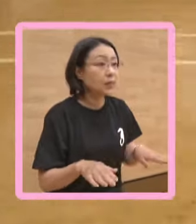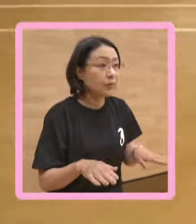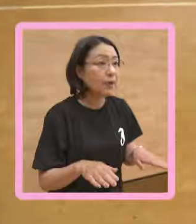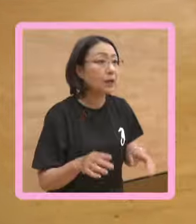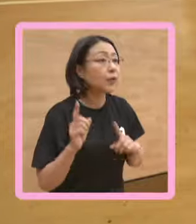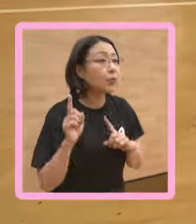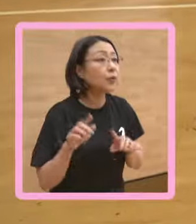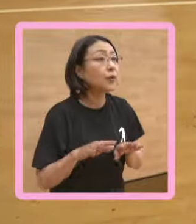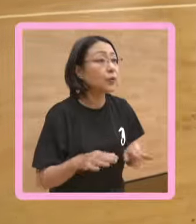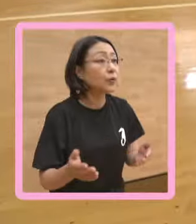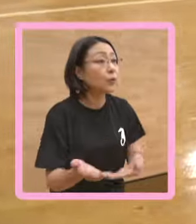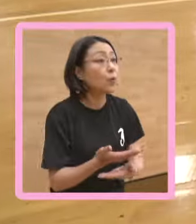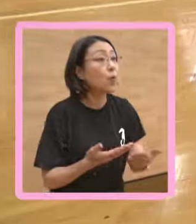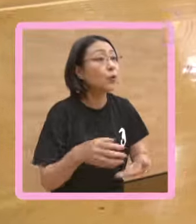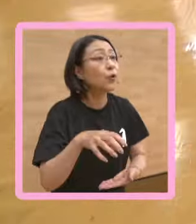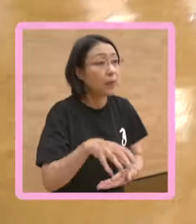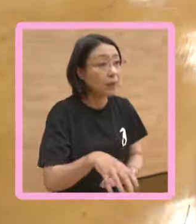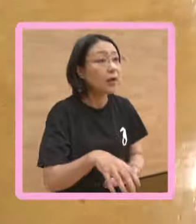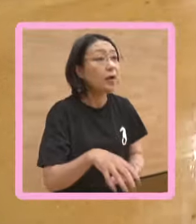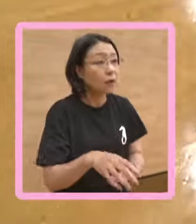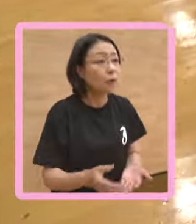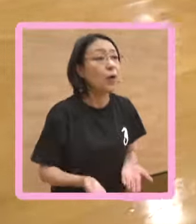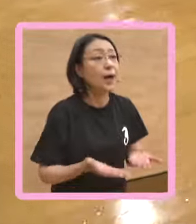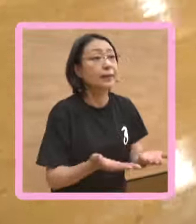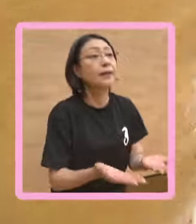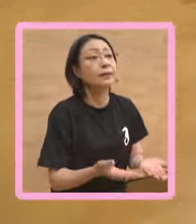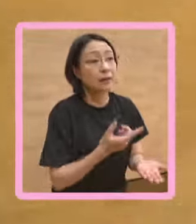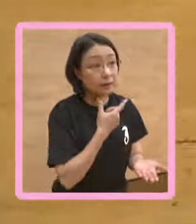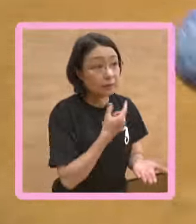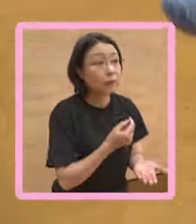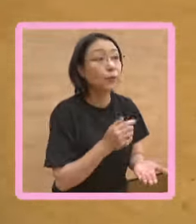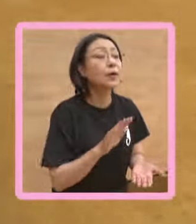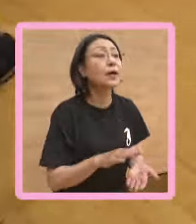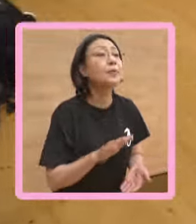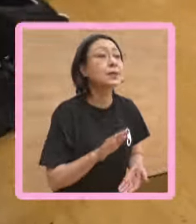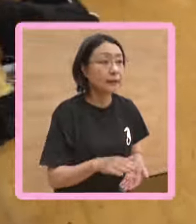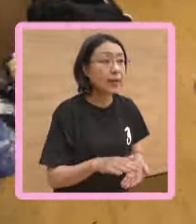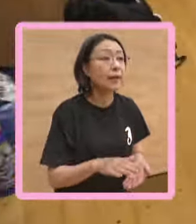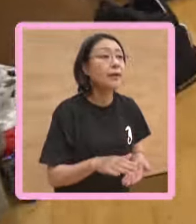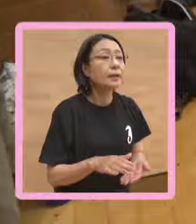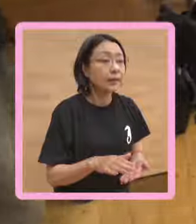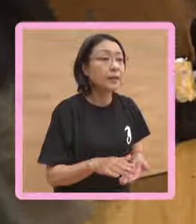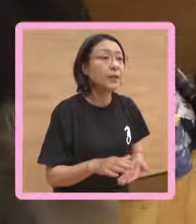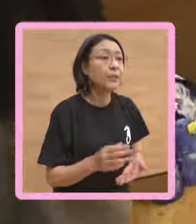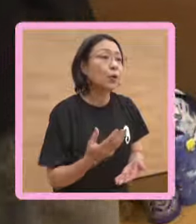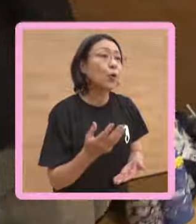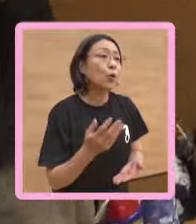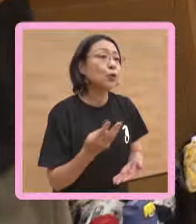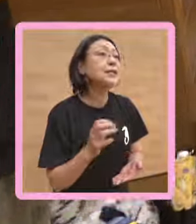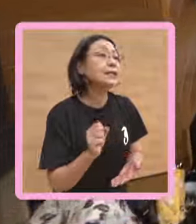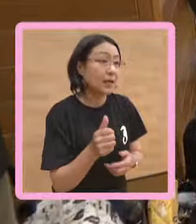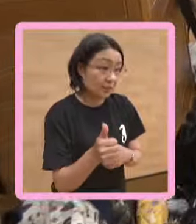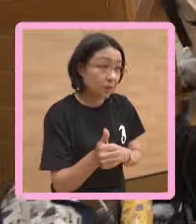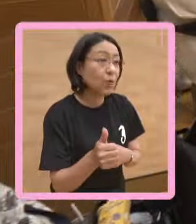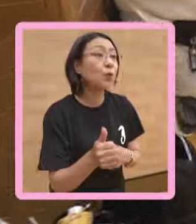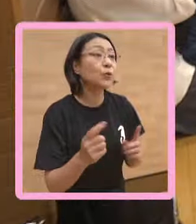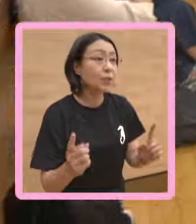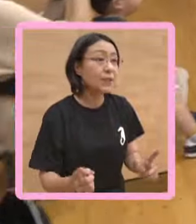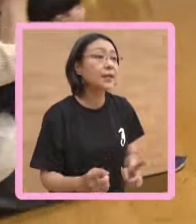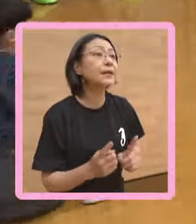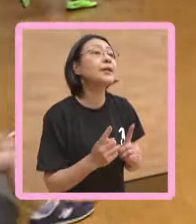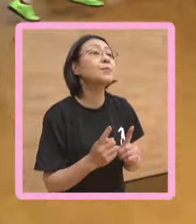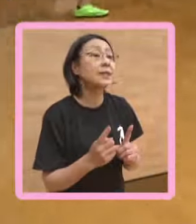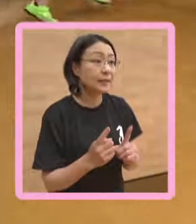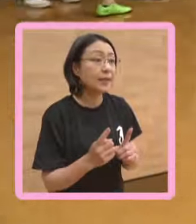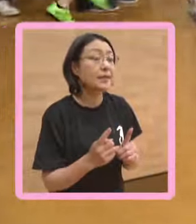子どもたちには聞こえる子どもとの交流の場を与えたいということがありまして、でたまたま湯沢さんの方とお